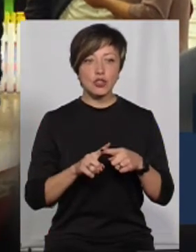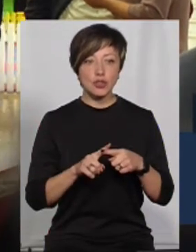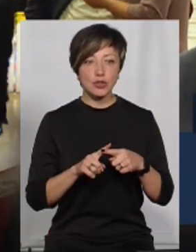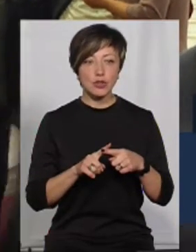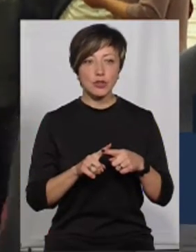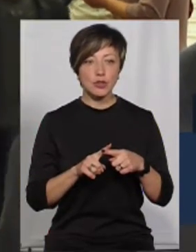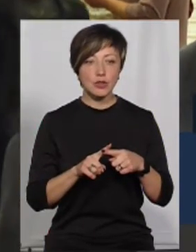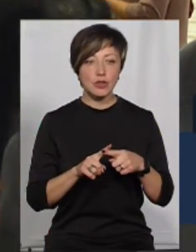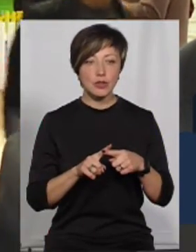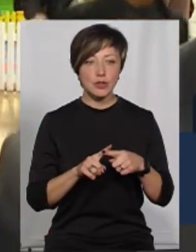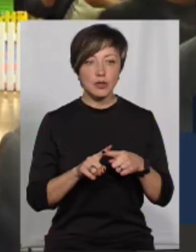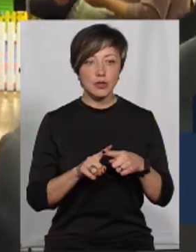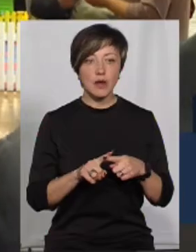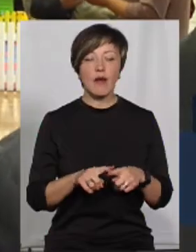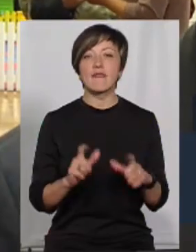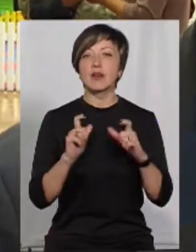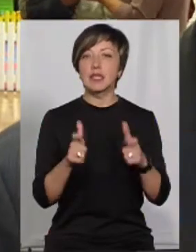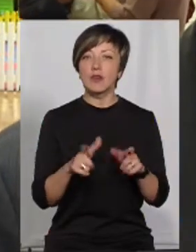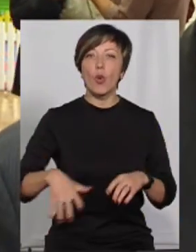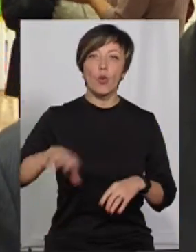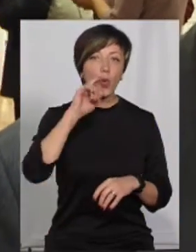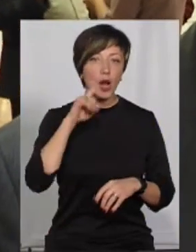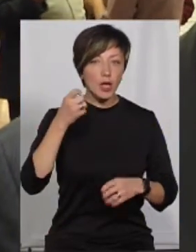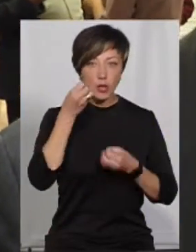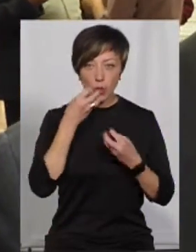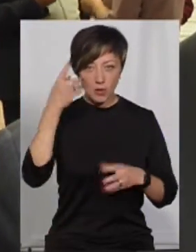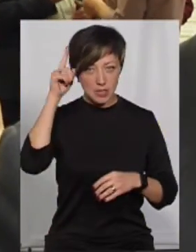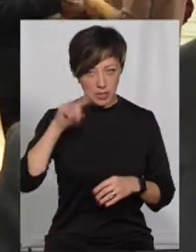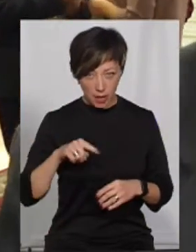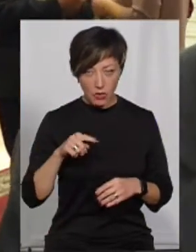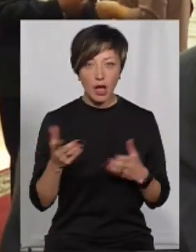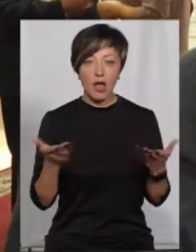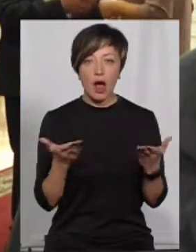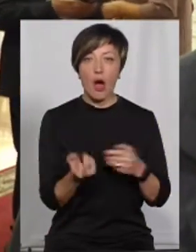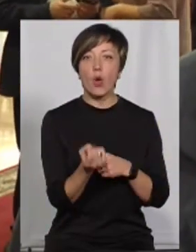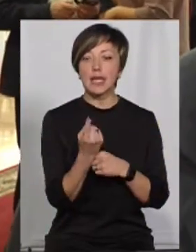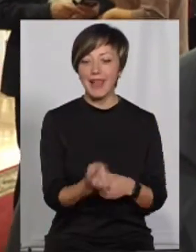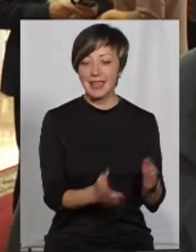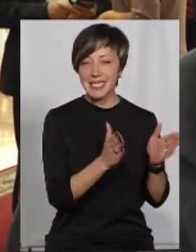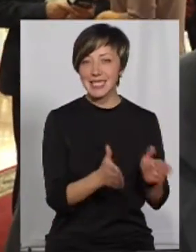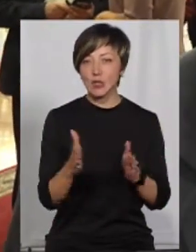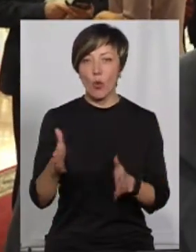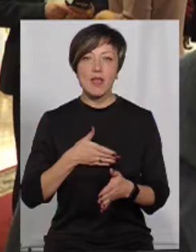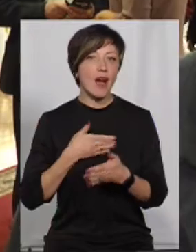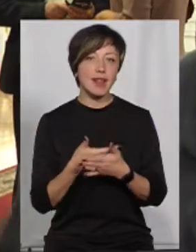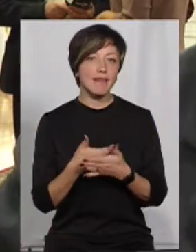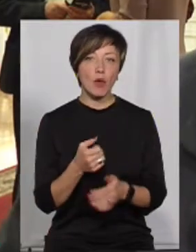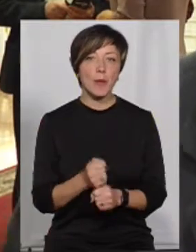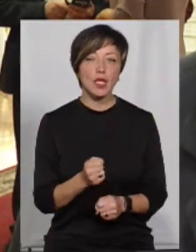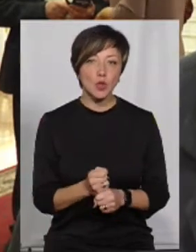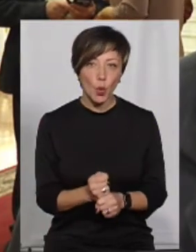уже свою візитівочку, яку в Україні добре знають, яка 11 сезонів активно